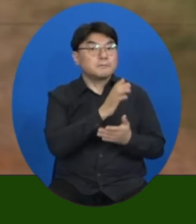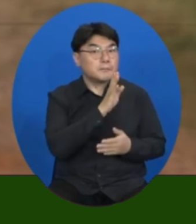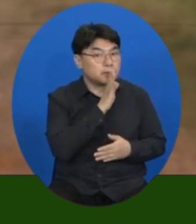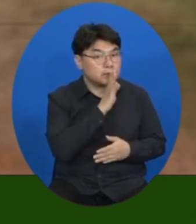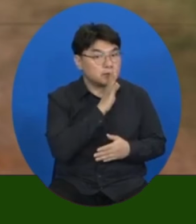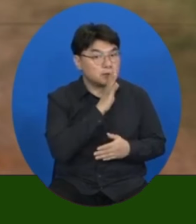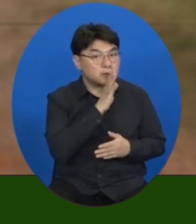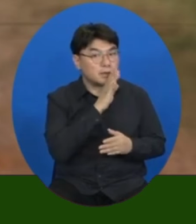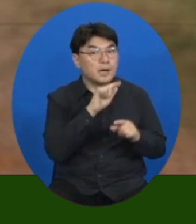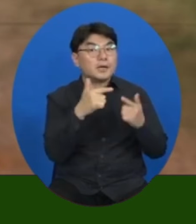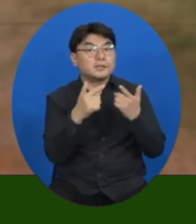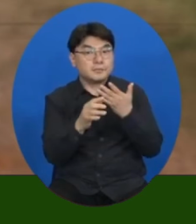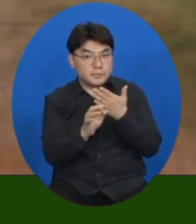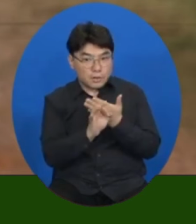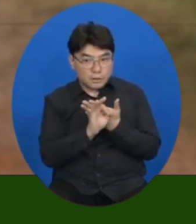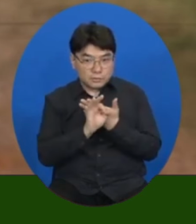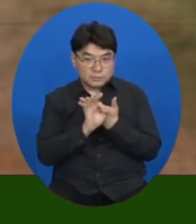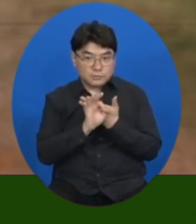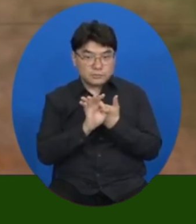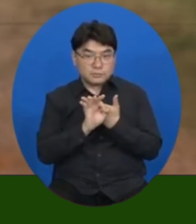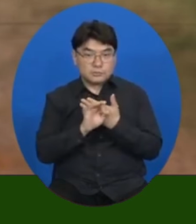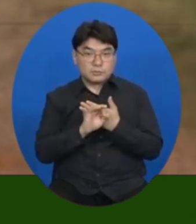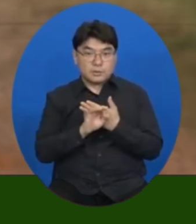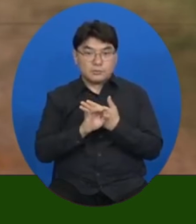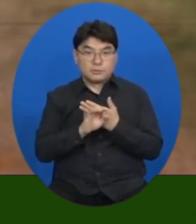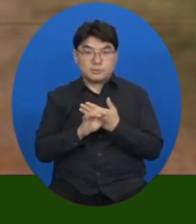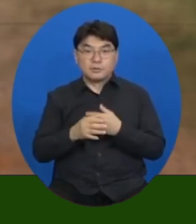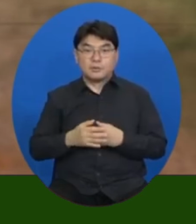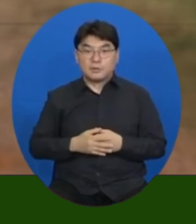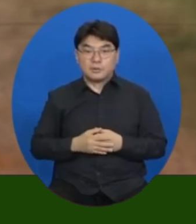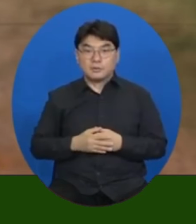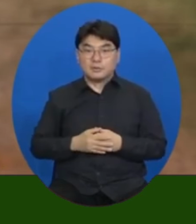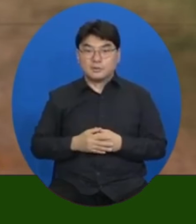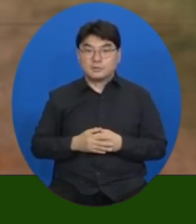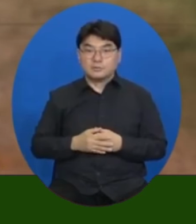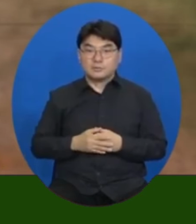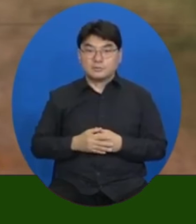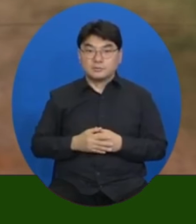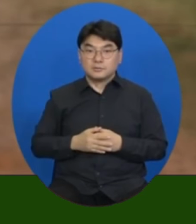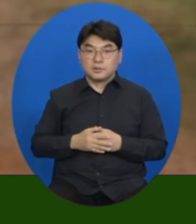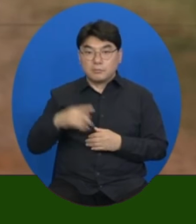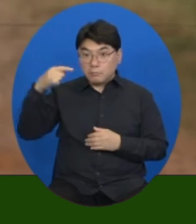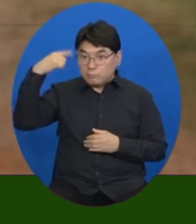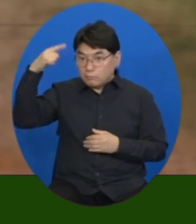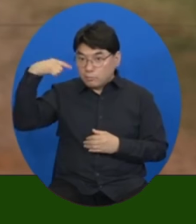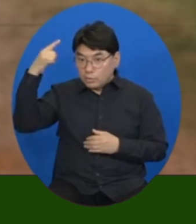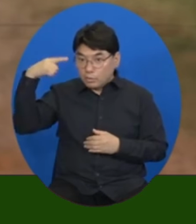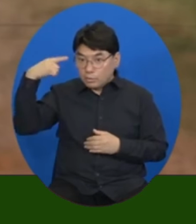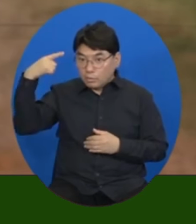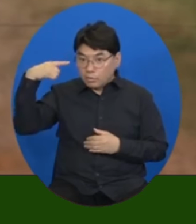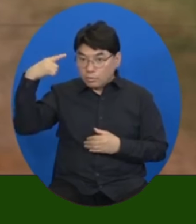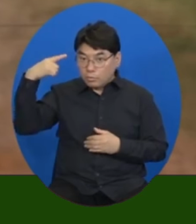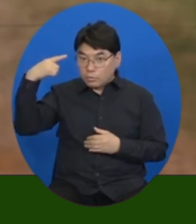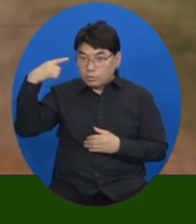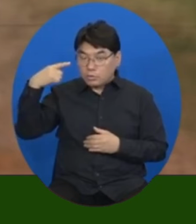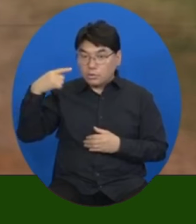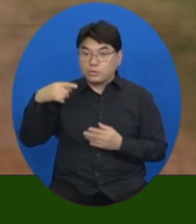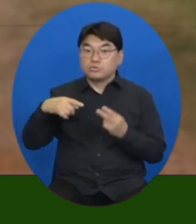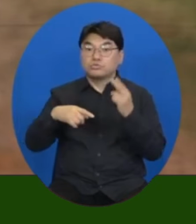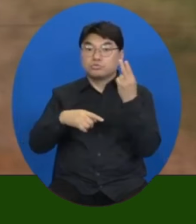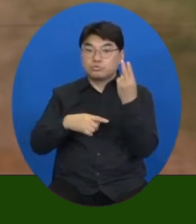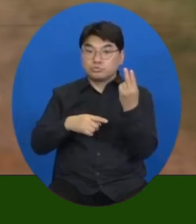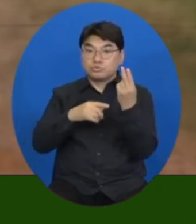하나님이시지 아니면 죄송하지만 죄송하지만 미친왕이든지 둘 중에